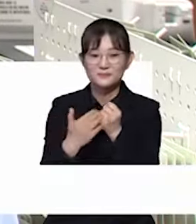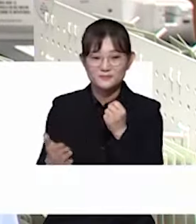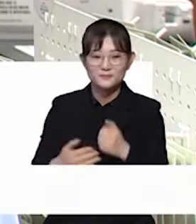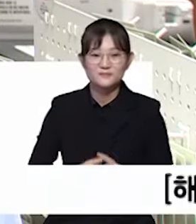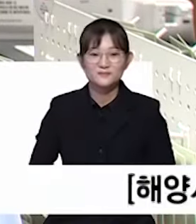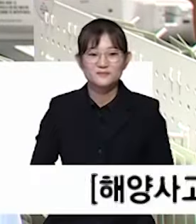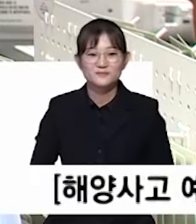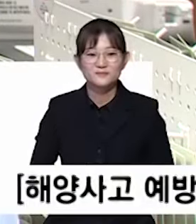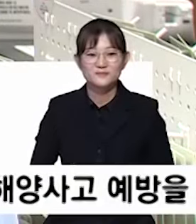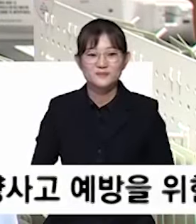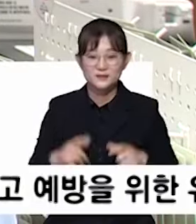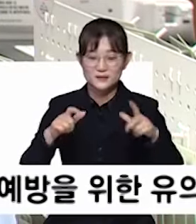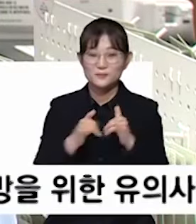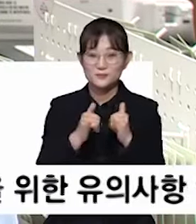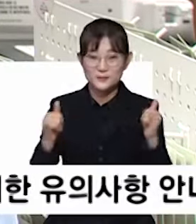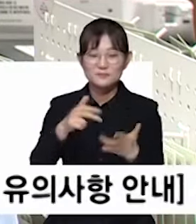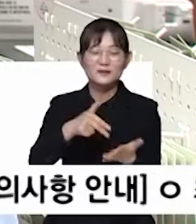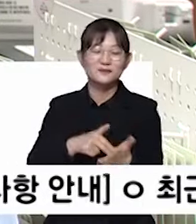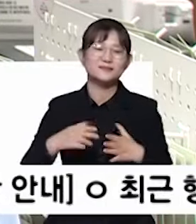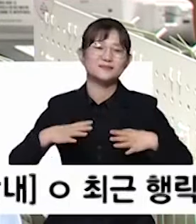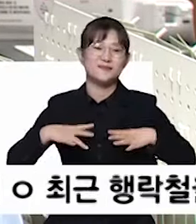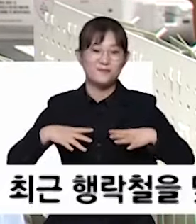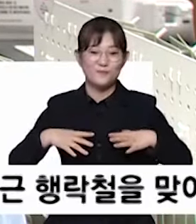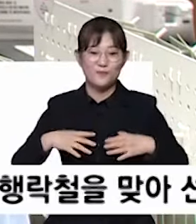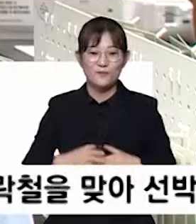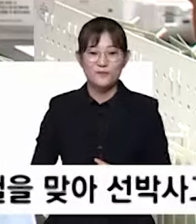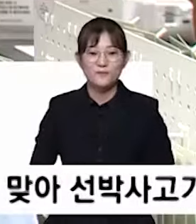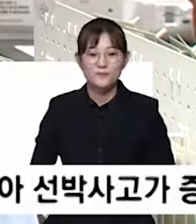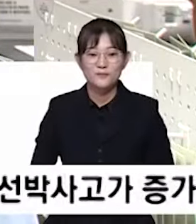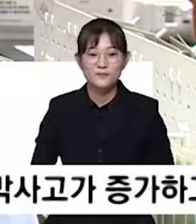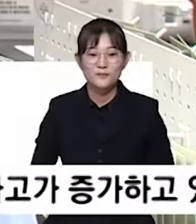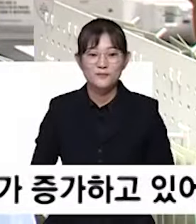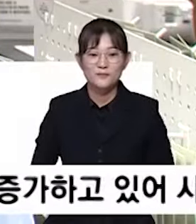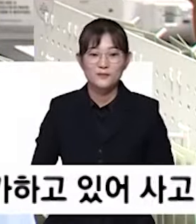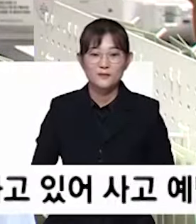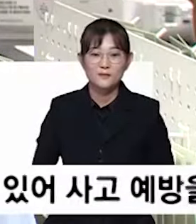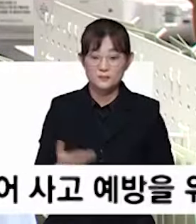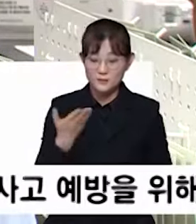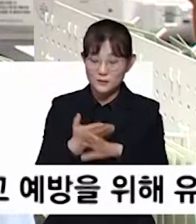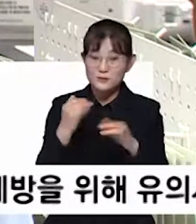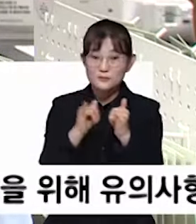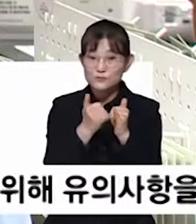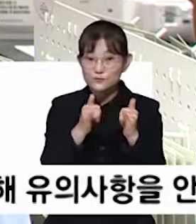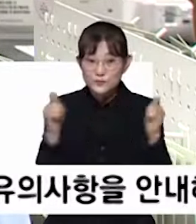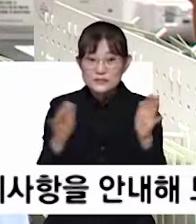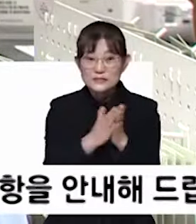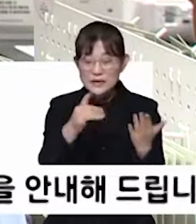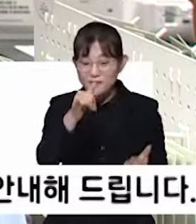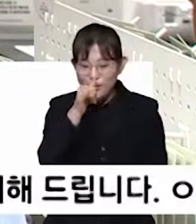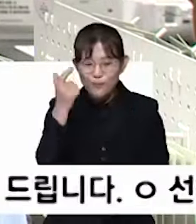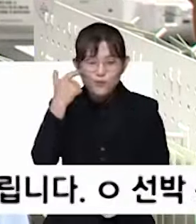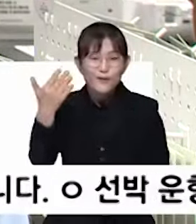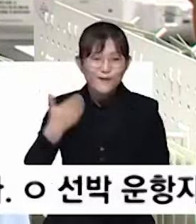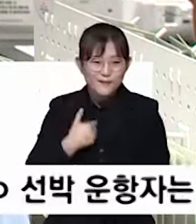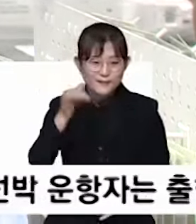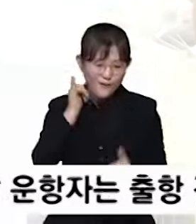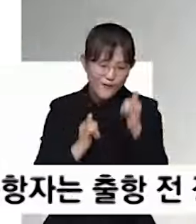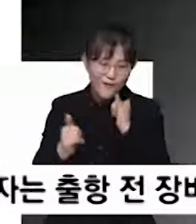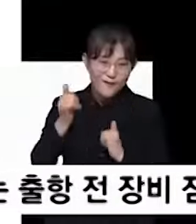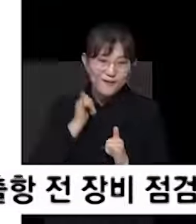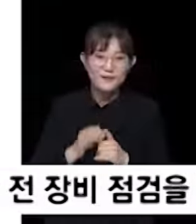여기 사는 지역민으로서 좀 자랑스럽기도 하고 어제부터 그 다른 고객들도 이제 책이 있냐 이렇게 문의가 많이